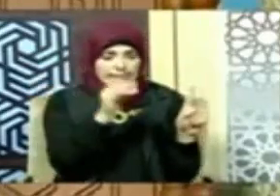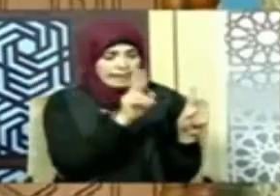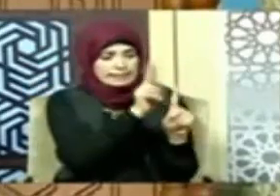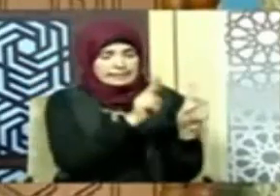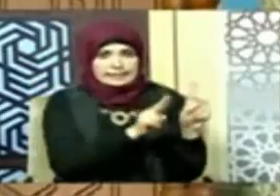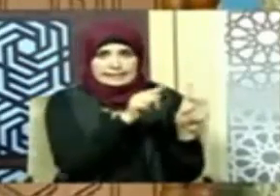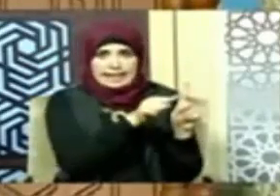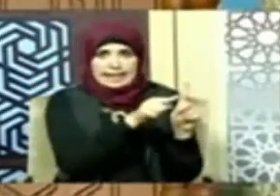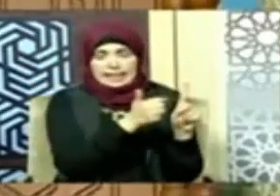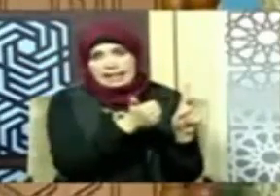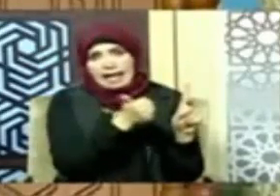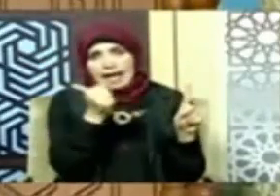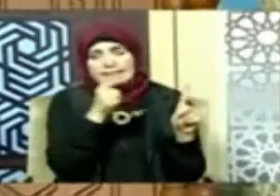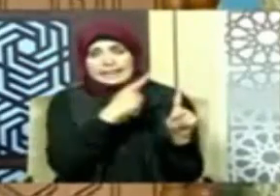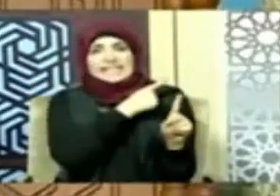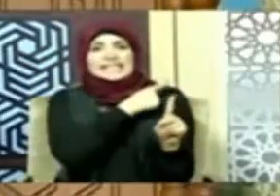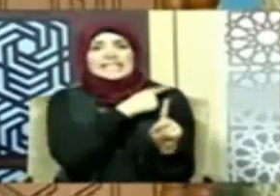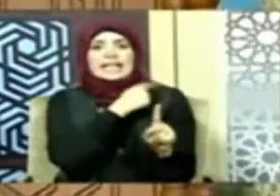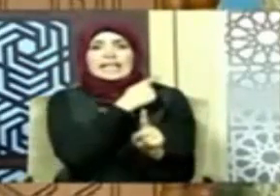عن السيئة